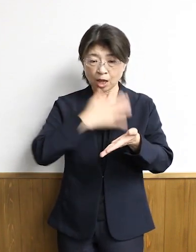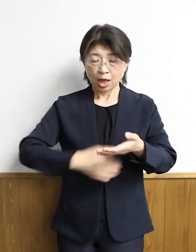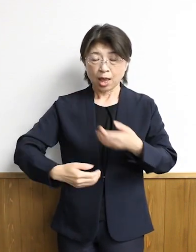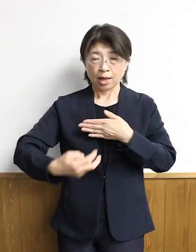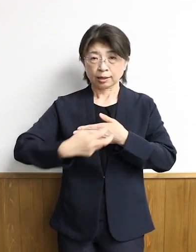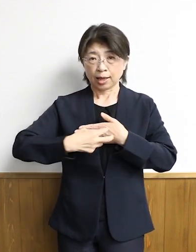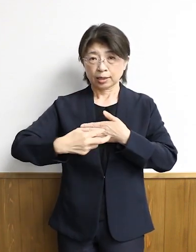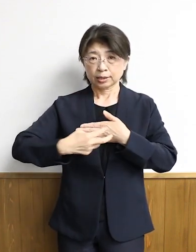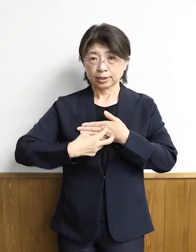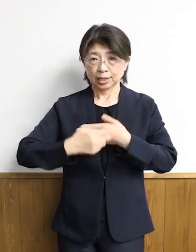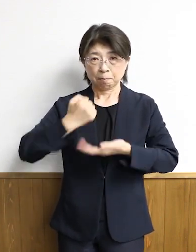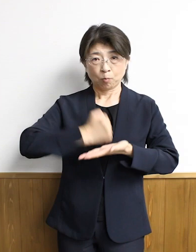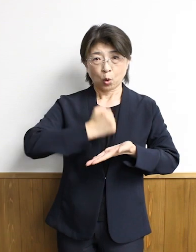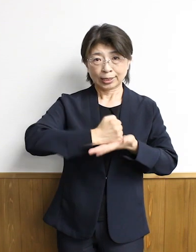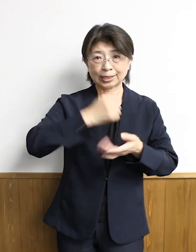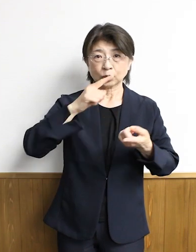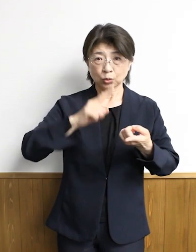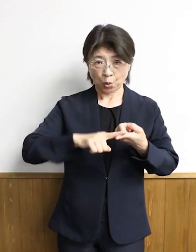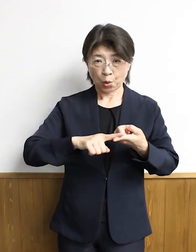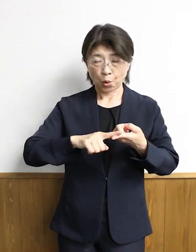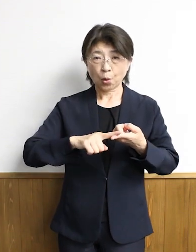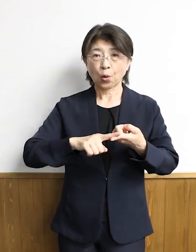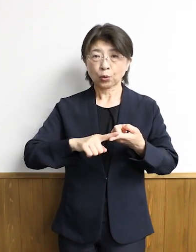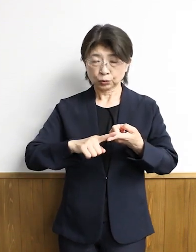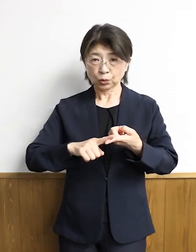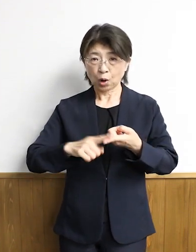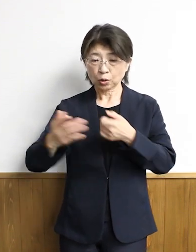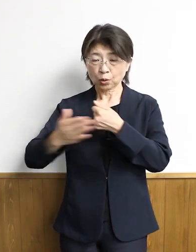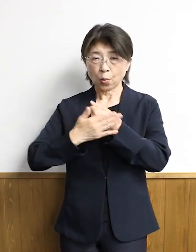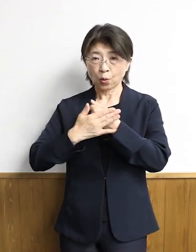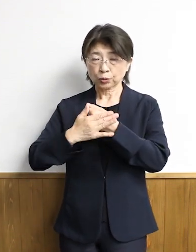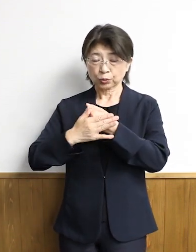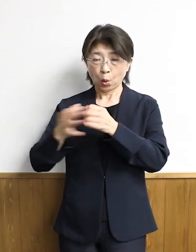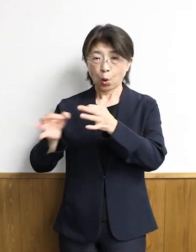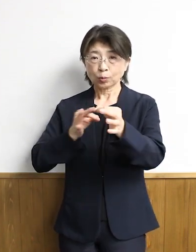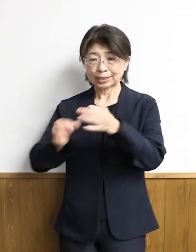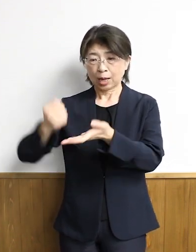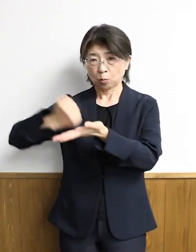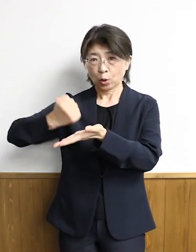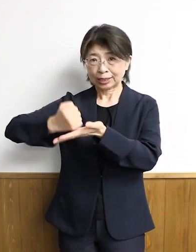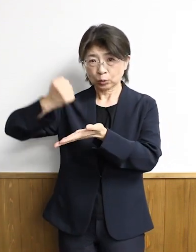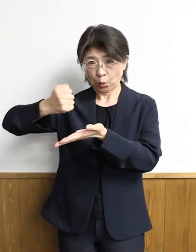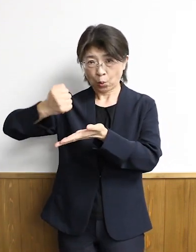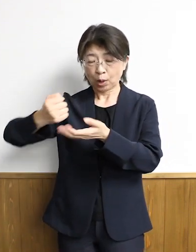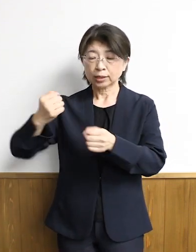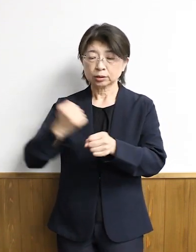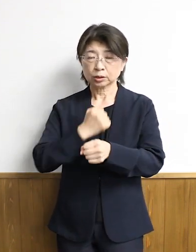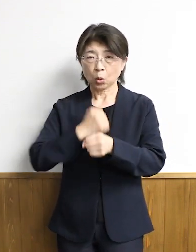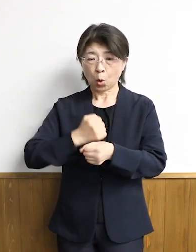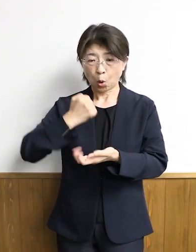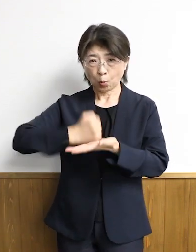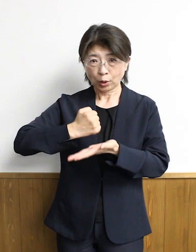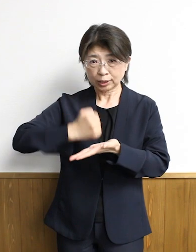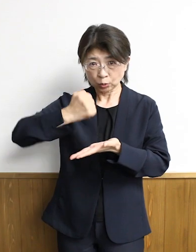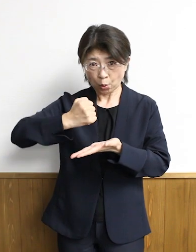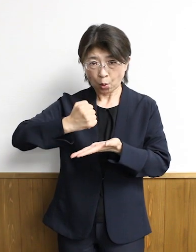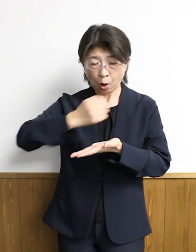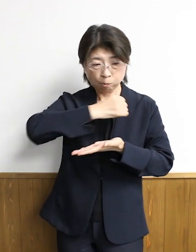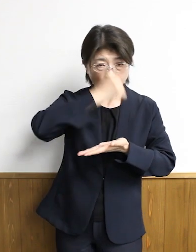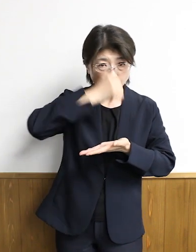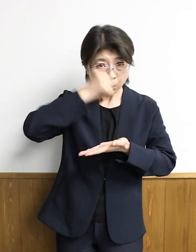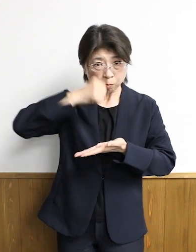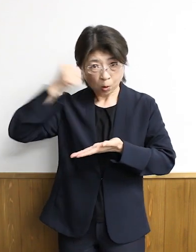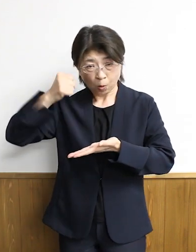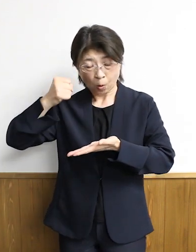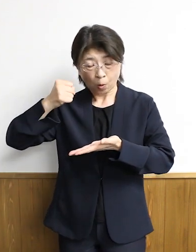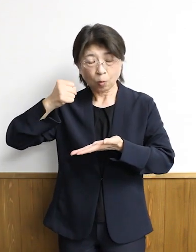共産点ポイント登録事業ポイントの全てを貯めるとえ達成者全員に